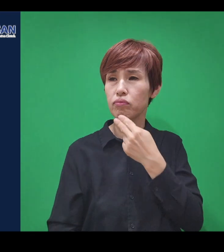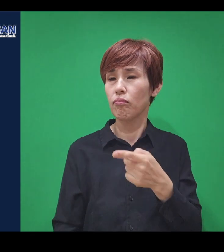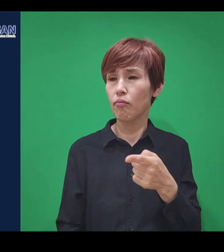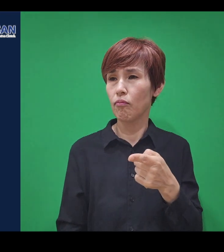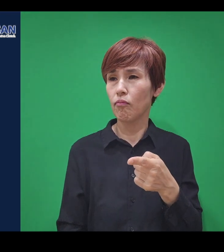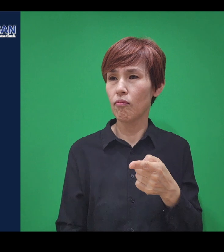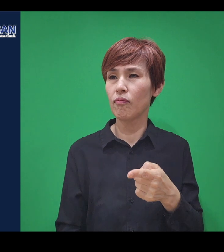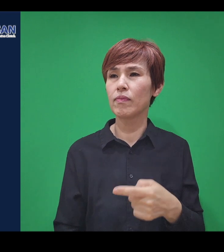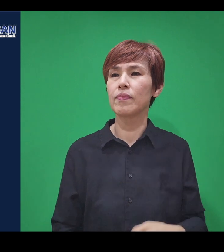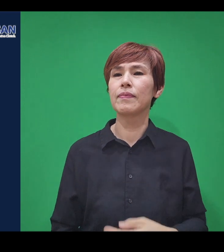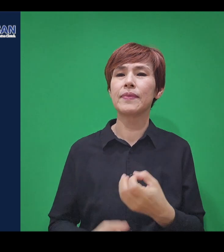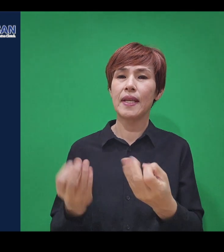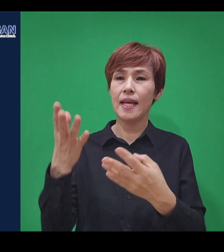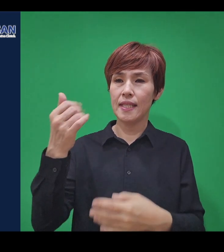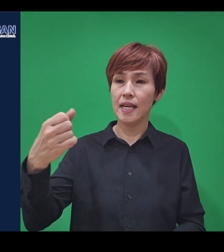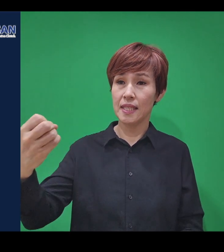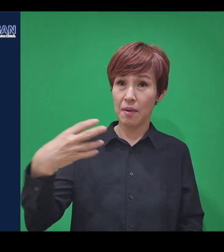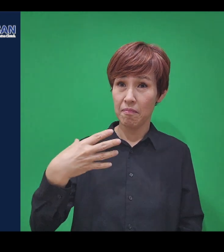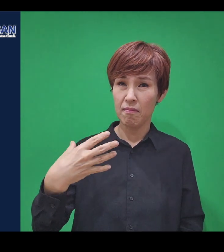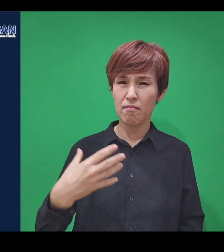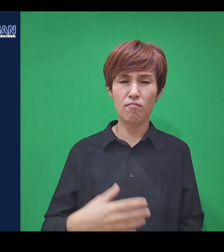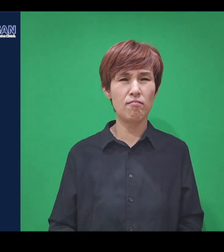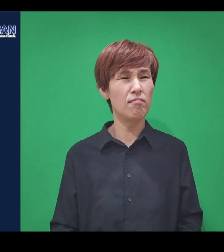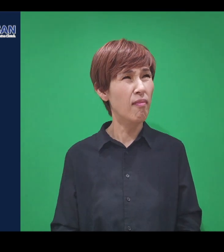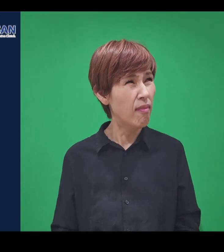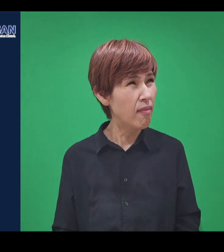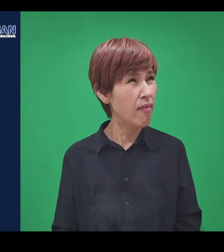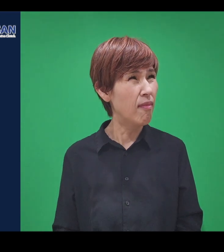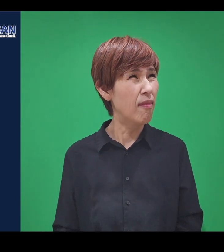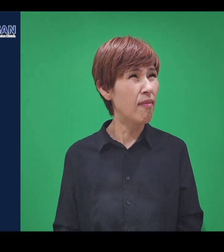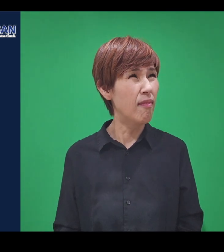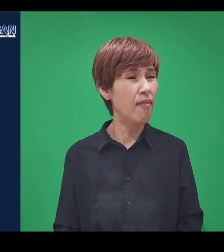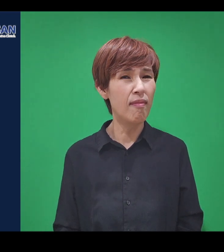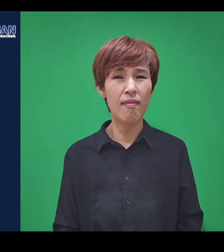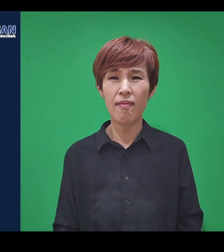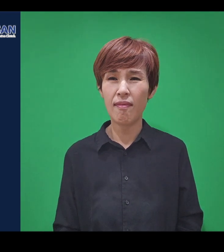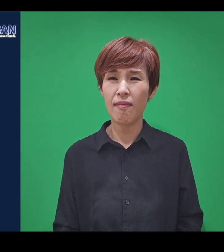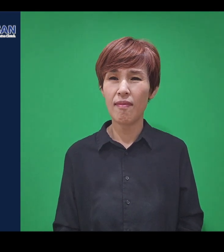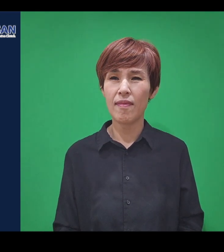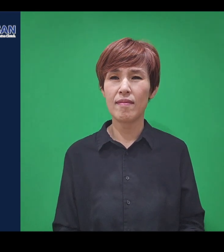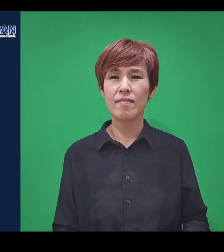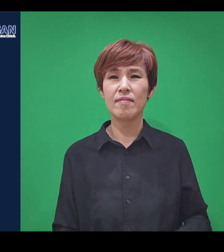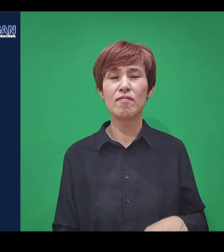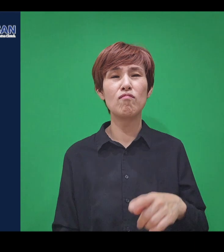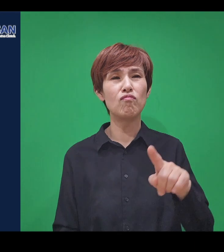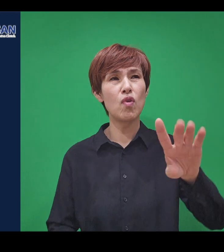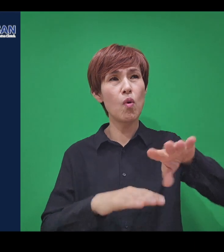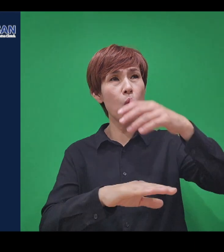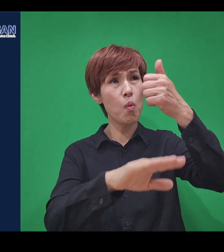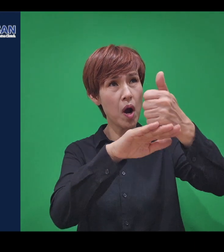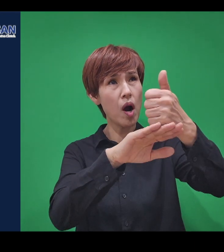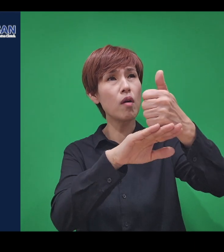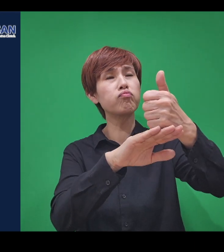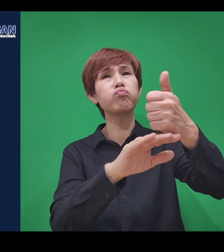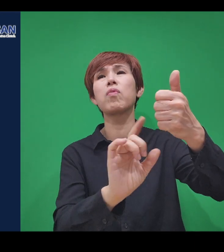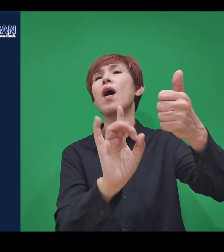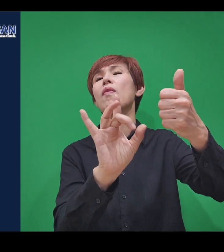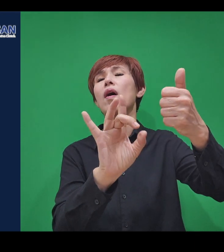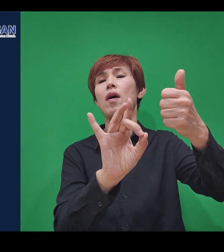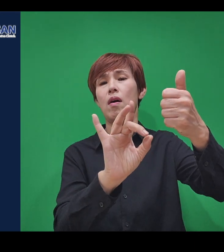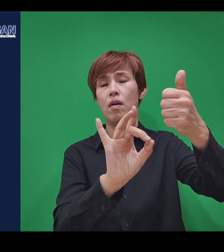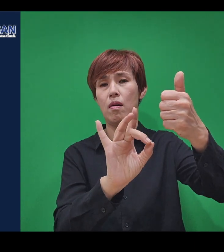대제사장들이 대답하되 그런 식으로 말한다고요? 우리에게는 가이사 외에 왕이